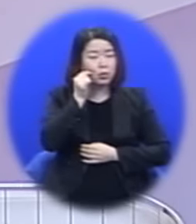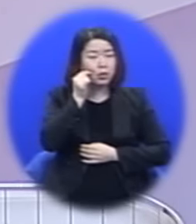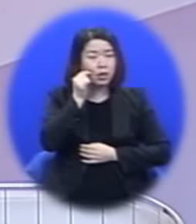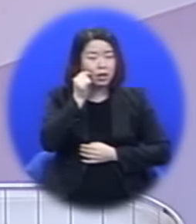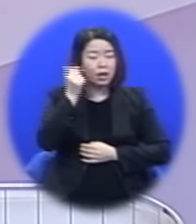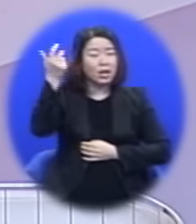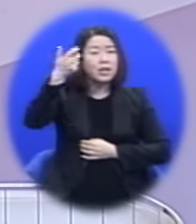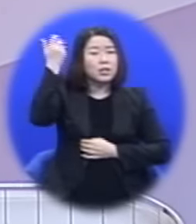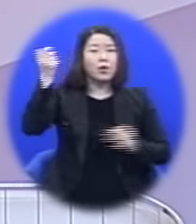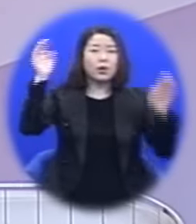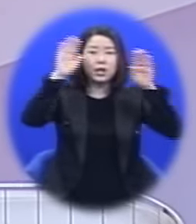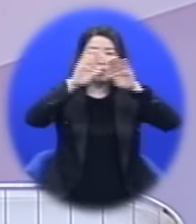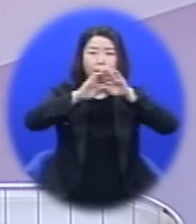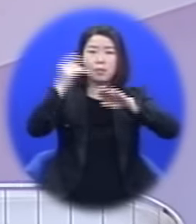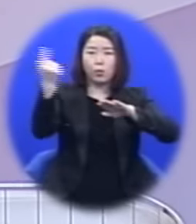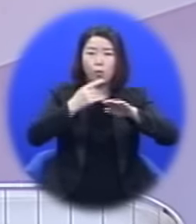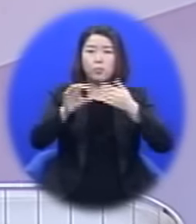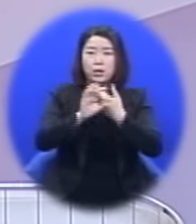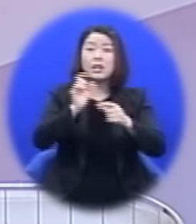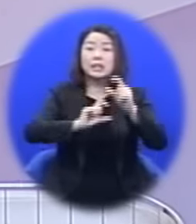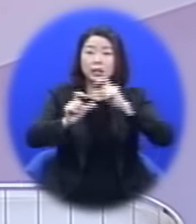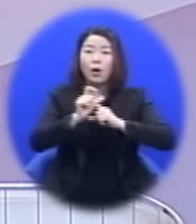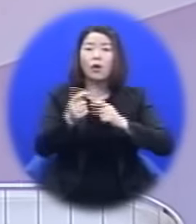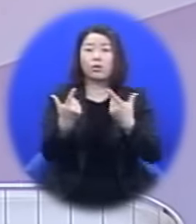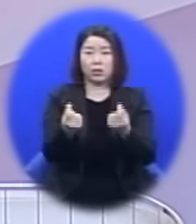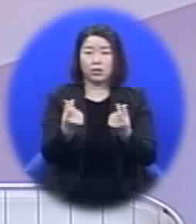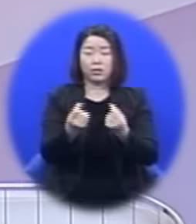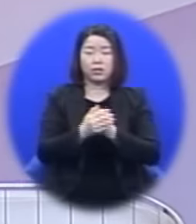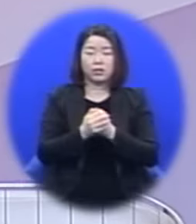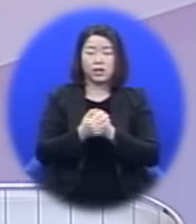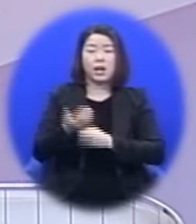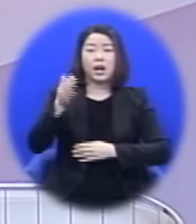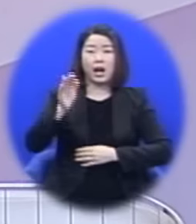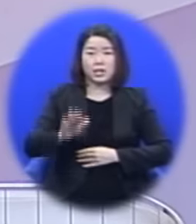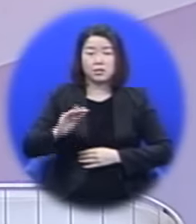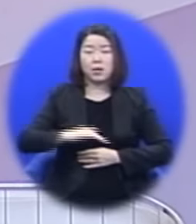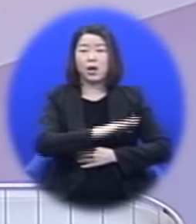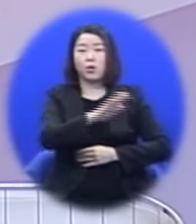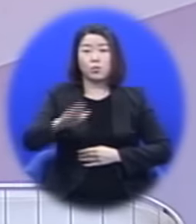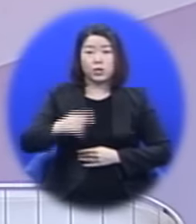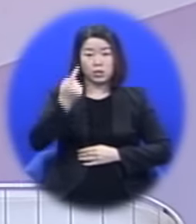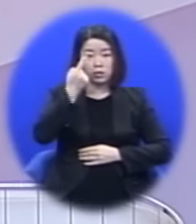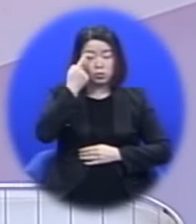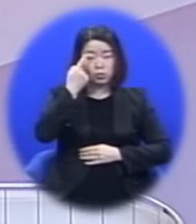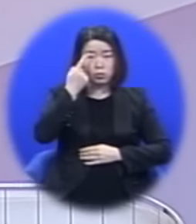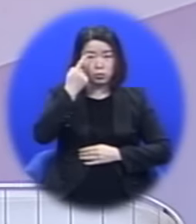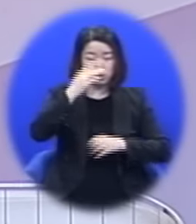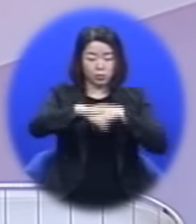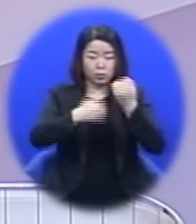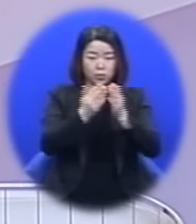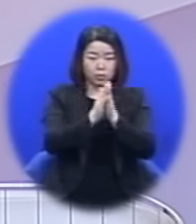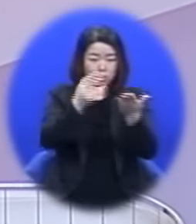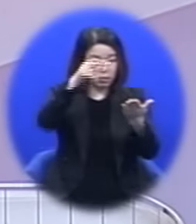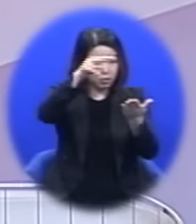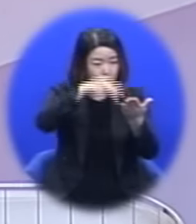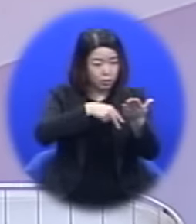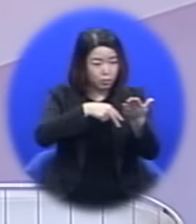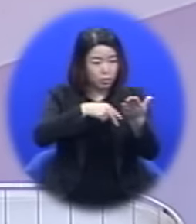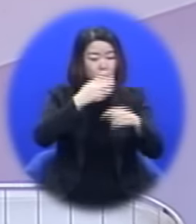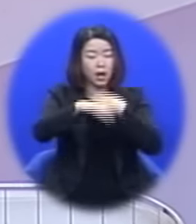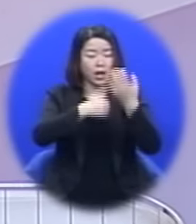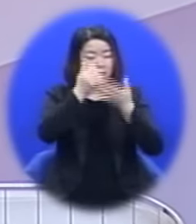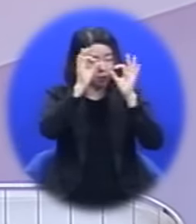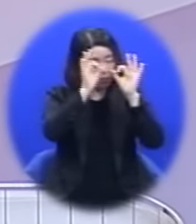영혼의 밤이 오면 더 그렇습니다. 그러나 우리는 눈으로 이 성경을 읽으면서 하나님을